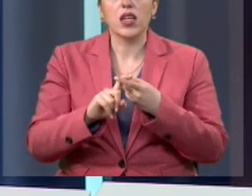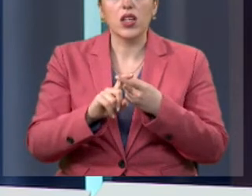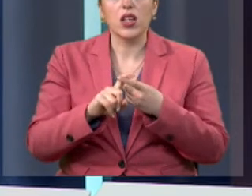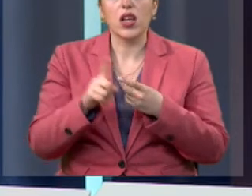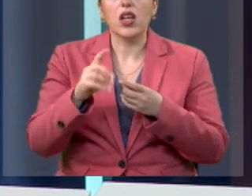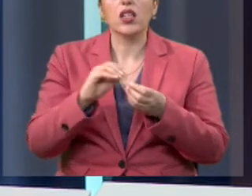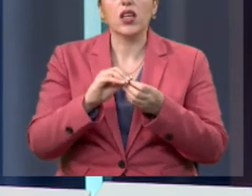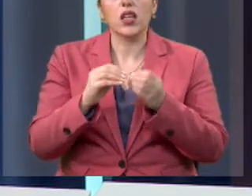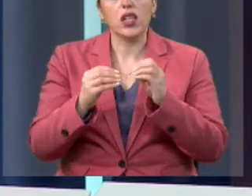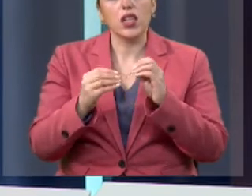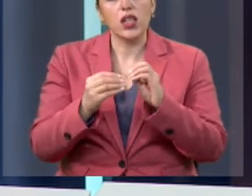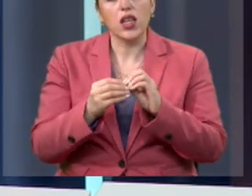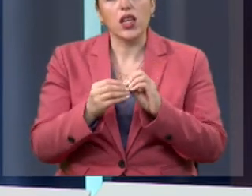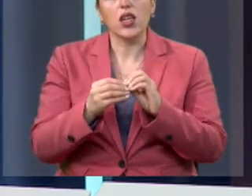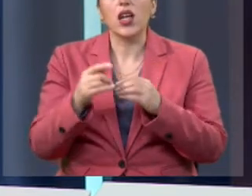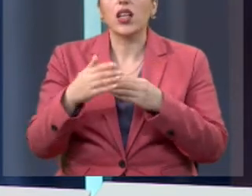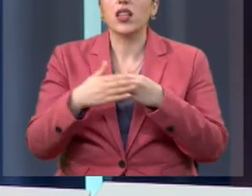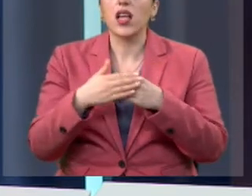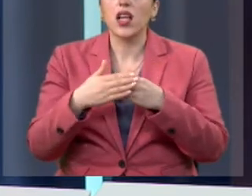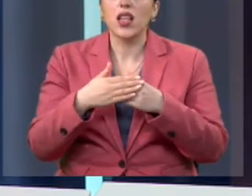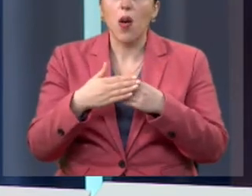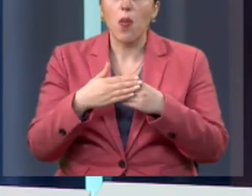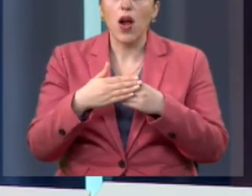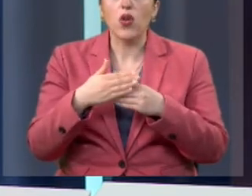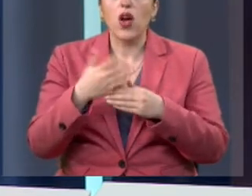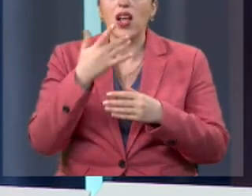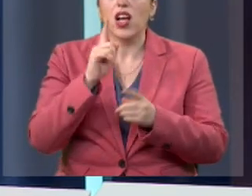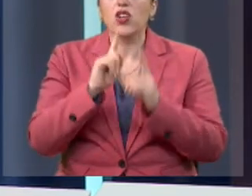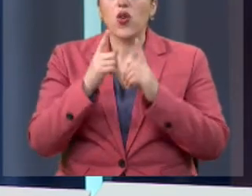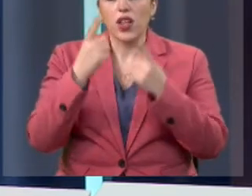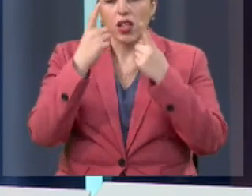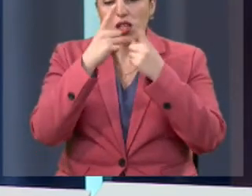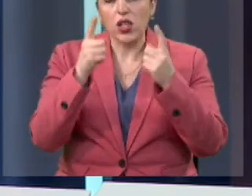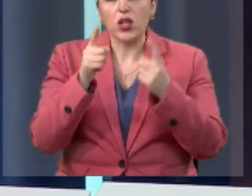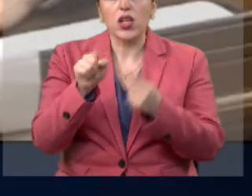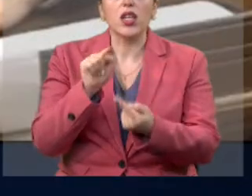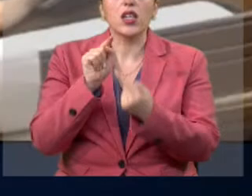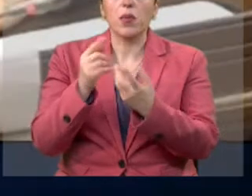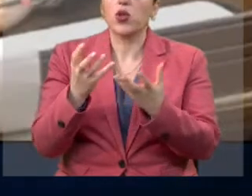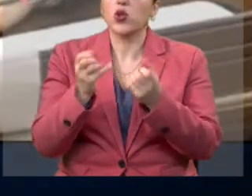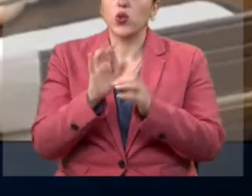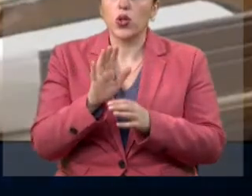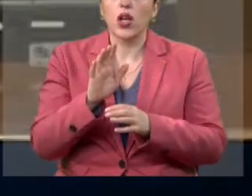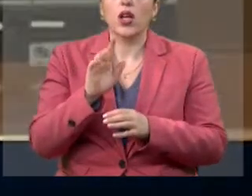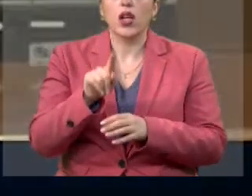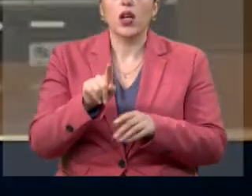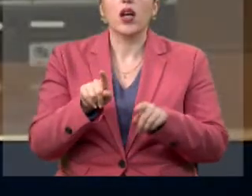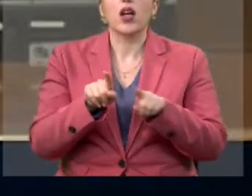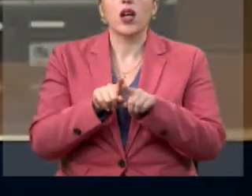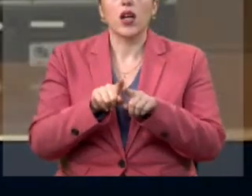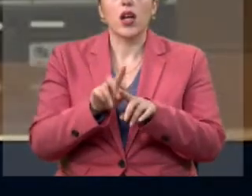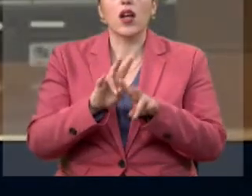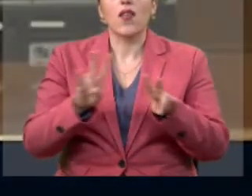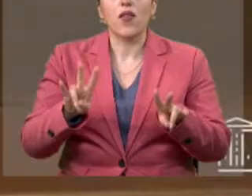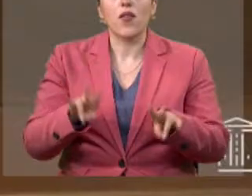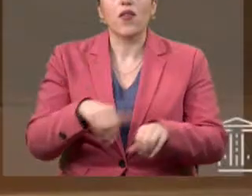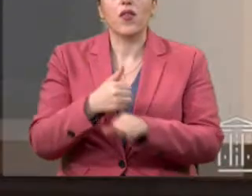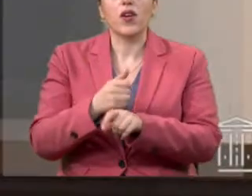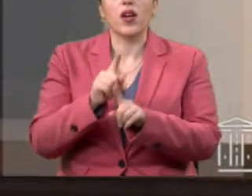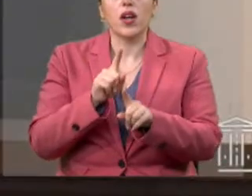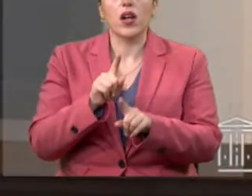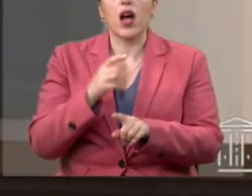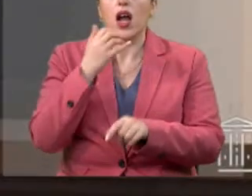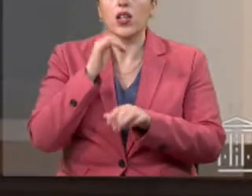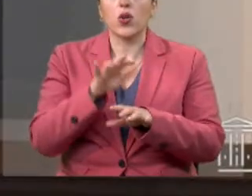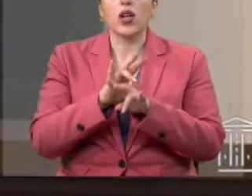առաջացած հումանիտար խնդիրները դատապարտող ազգային ժողովի հայտարարության նախագիծը։ Չնայած փոխ վարչապետն ու արտգործնախարարն